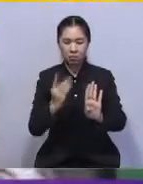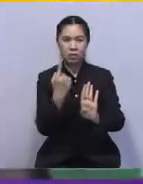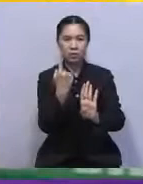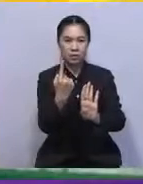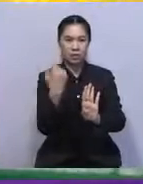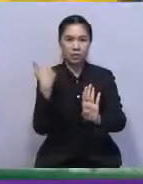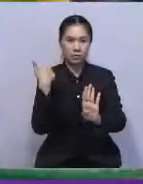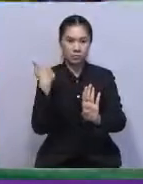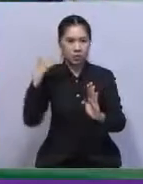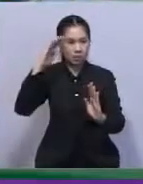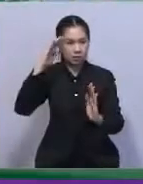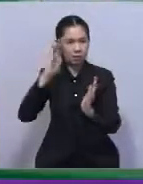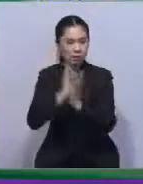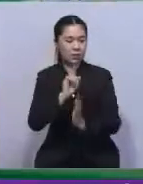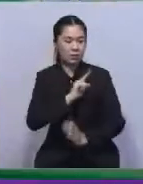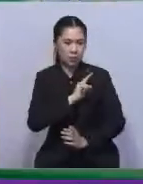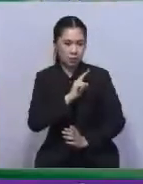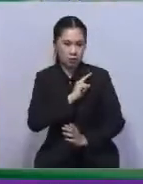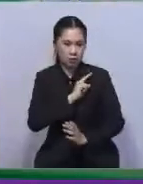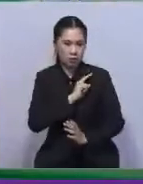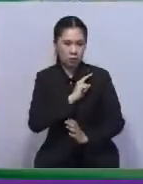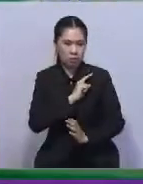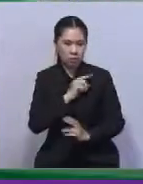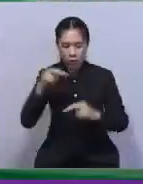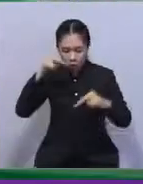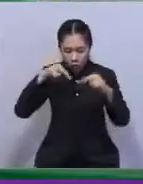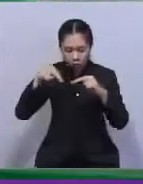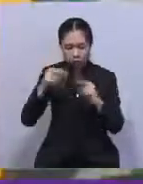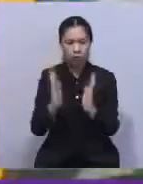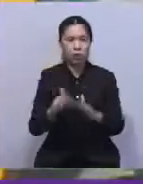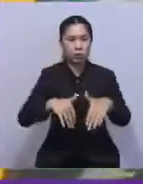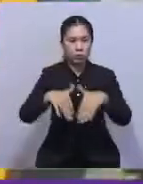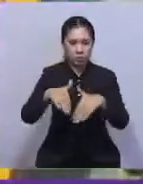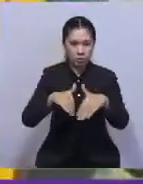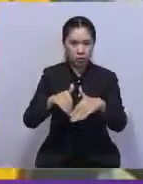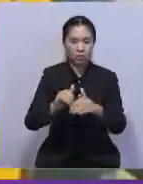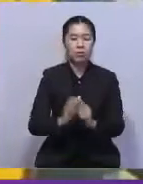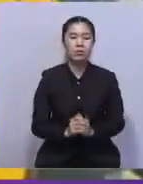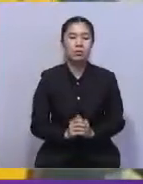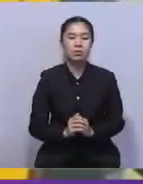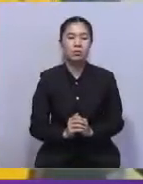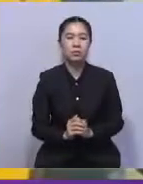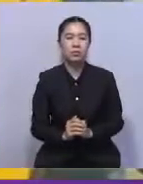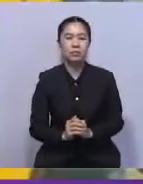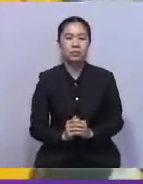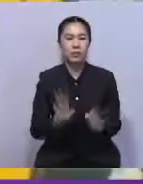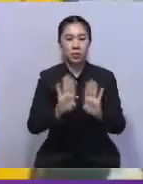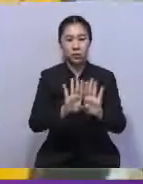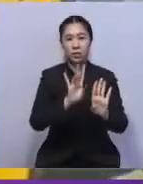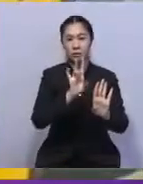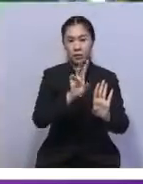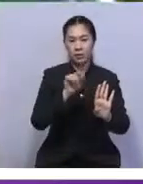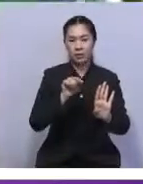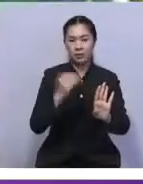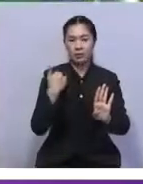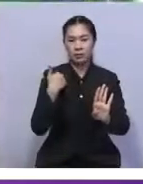ำลังของตำรวจควบคุมฝูงชนประจำการบริเวณทางเข้าออกค่ะสลับกำลังในการตรวจค้นเป็นระยะในด้านประตู7นะคะก็มี